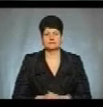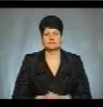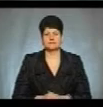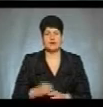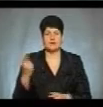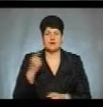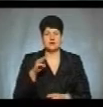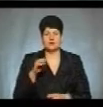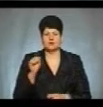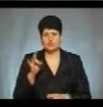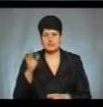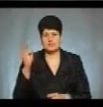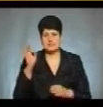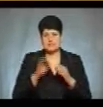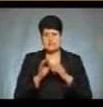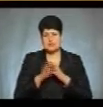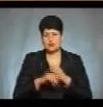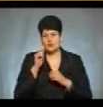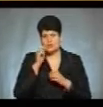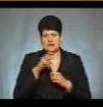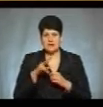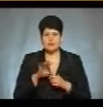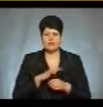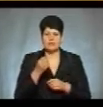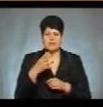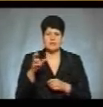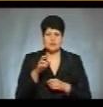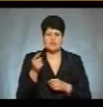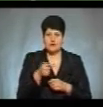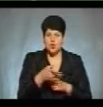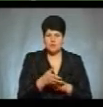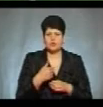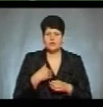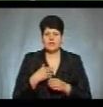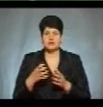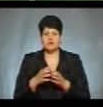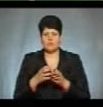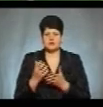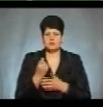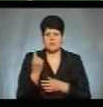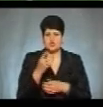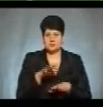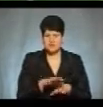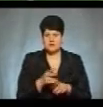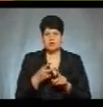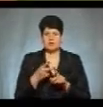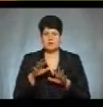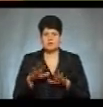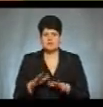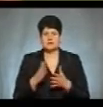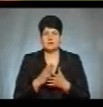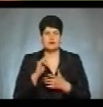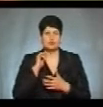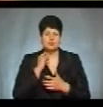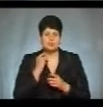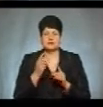Перший тур Західноукраїнської ліги відбувся 15 березня в Тернополі. Тоді наша команда здобула перше місце. Друге місце посіла команда з